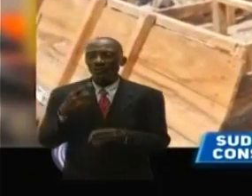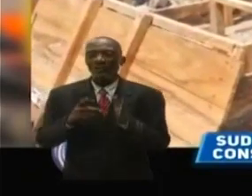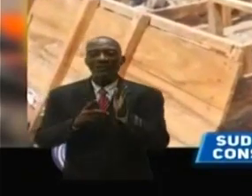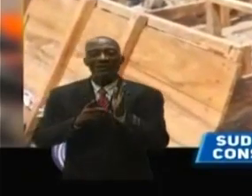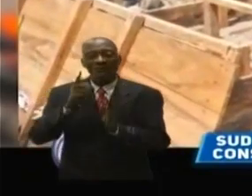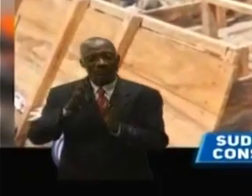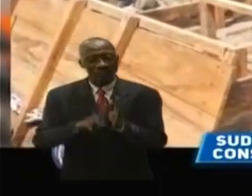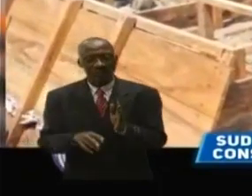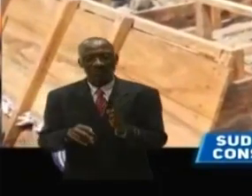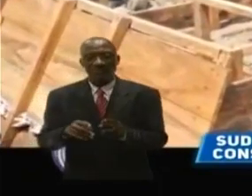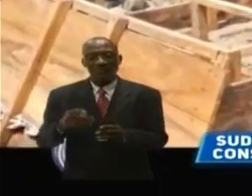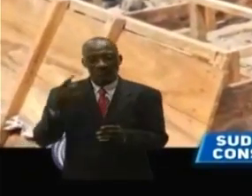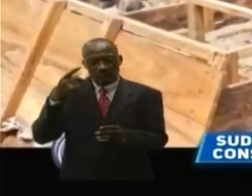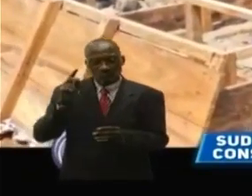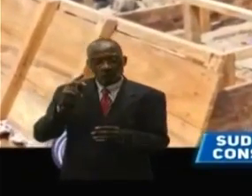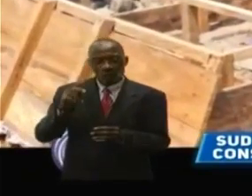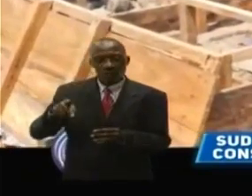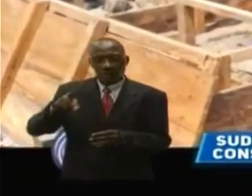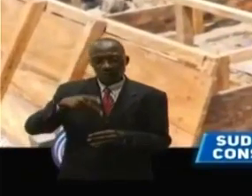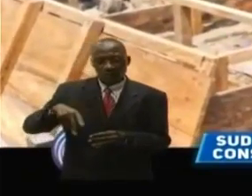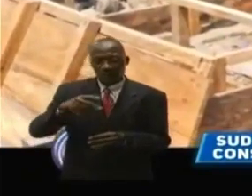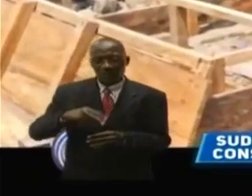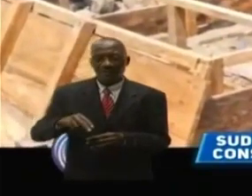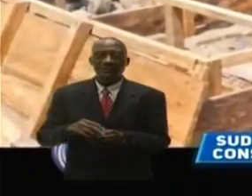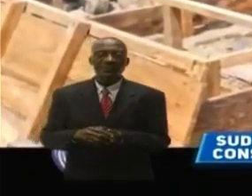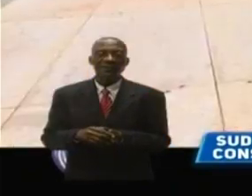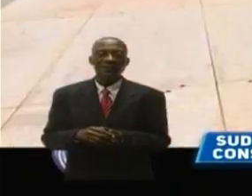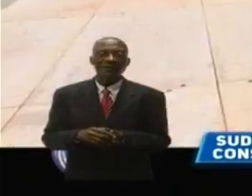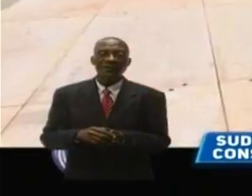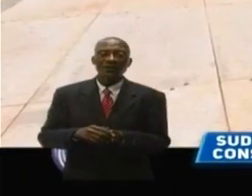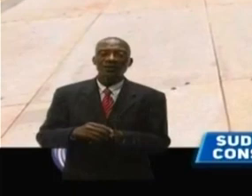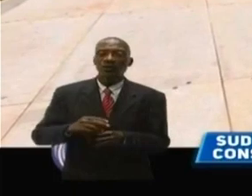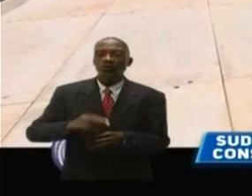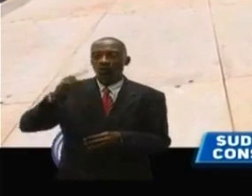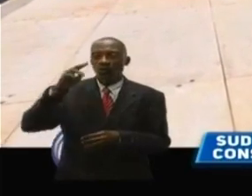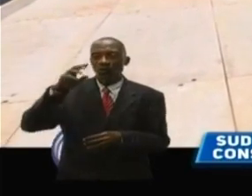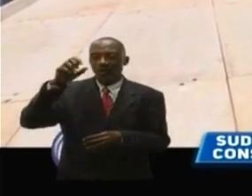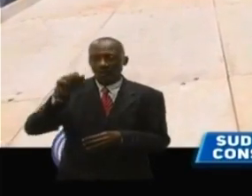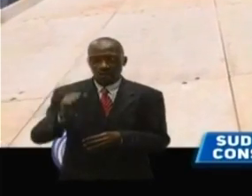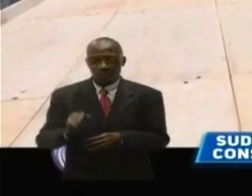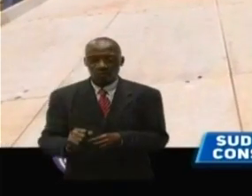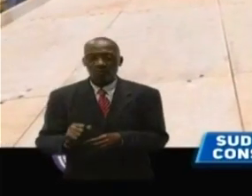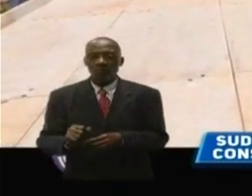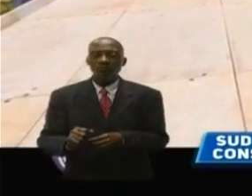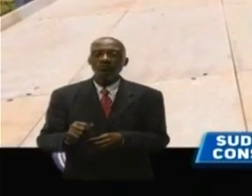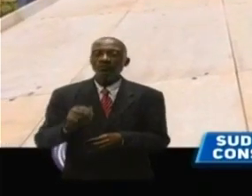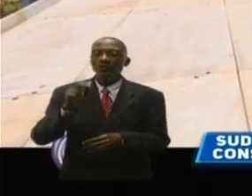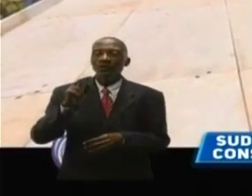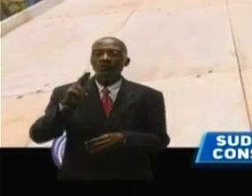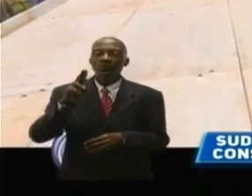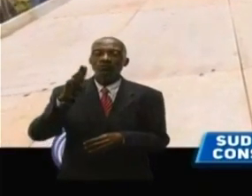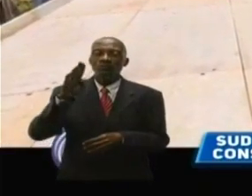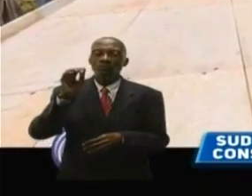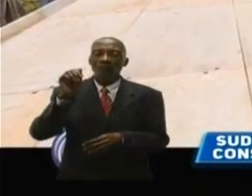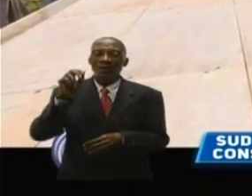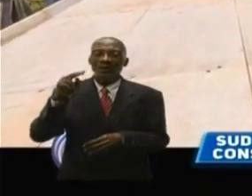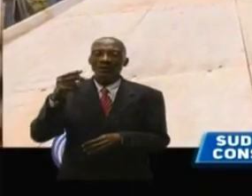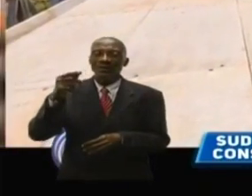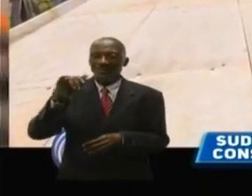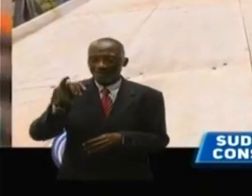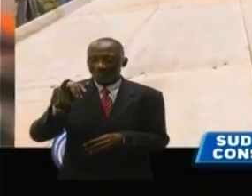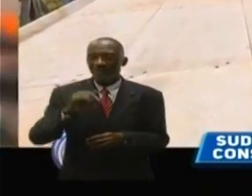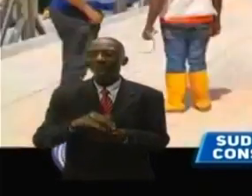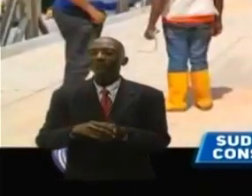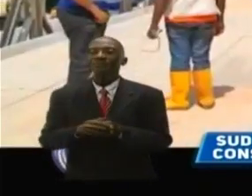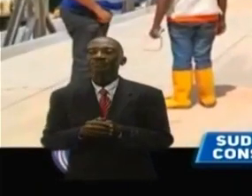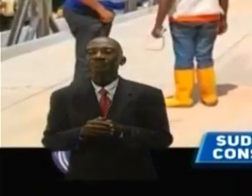l'Office de route un contrat des travaux de construction des infrastructures et de montage de 9 ponts métalliques modulaires dans les